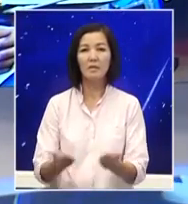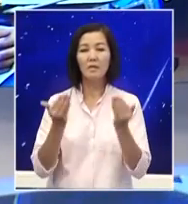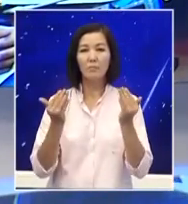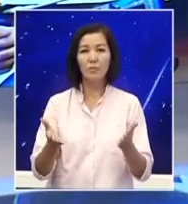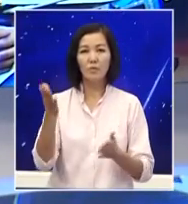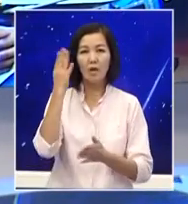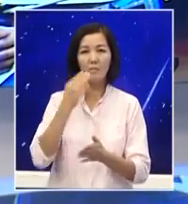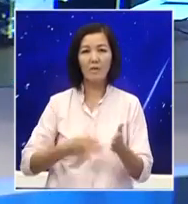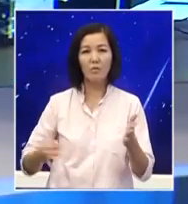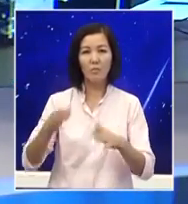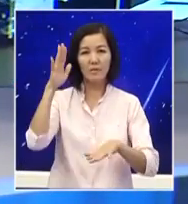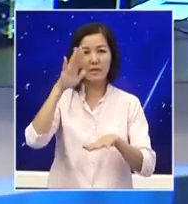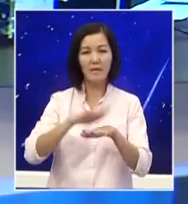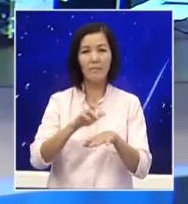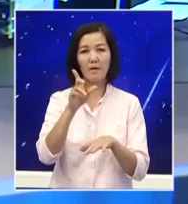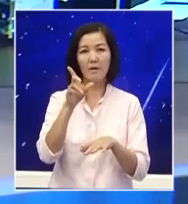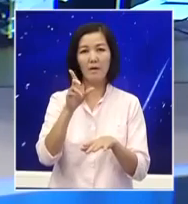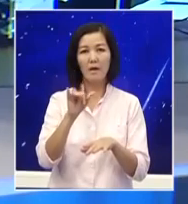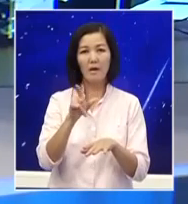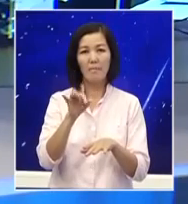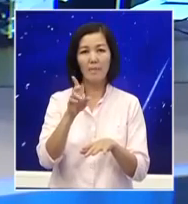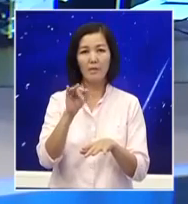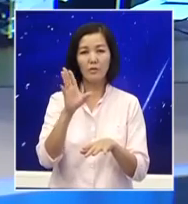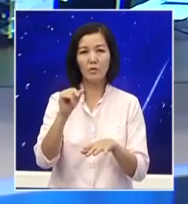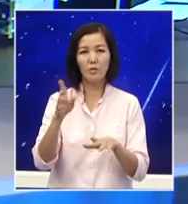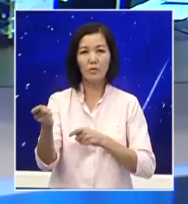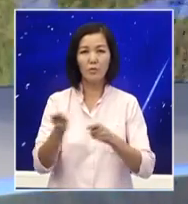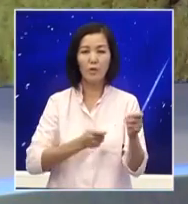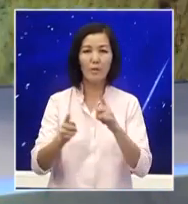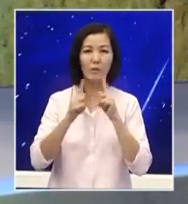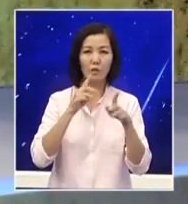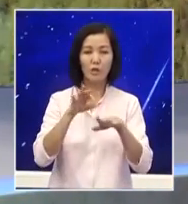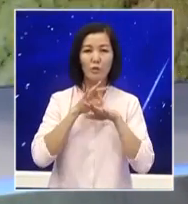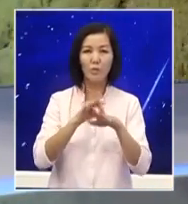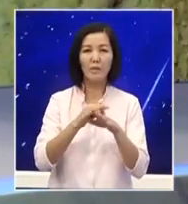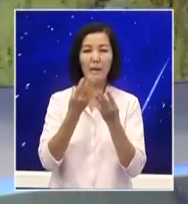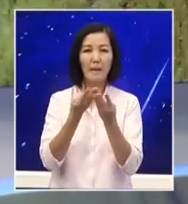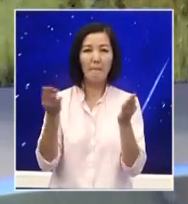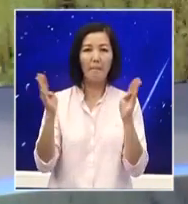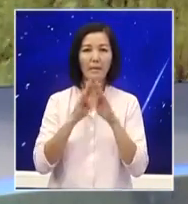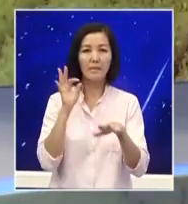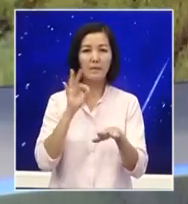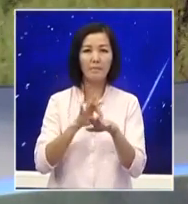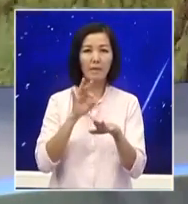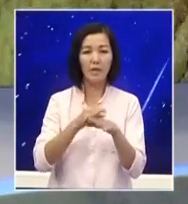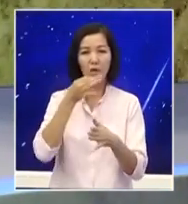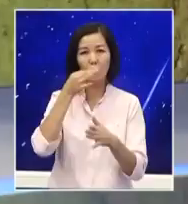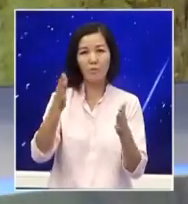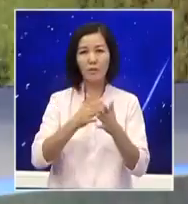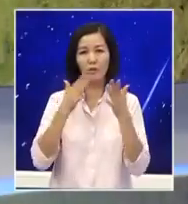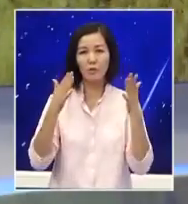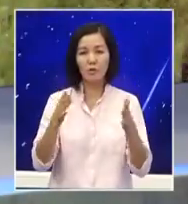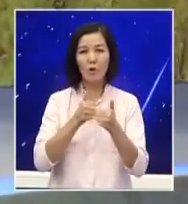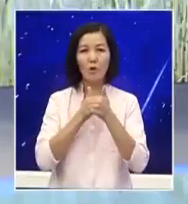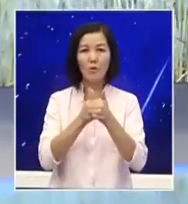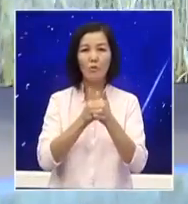Бүгін Алматы облысы әкімі Амандық Ғаббасұлының төрағалығымен аппарат жиыны өтті. Пандемия тұсында жауапкершіліктің орасан екенін айтып,